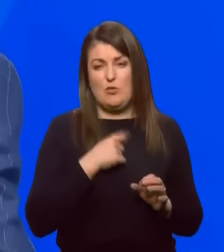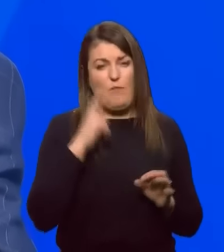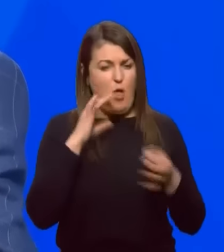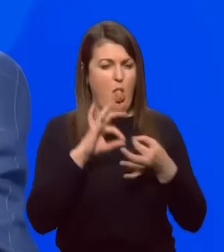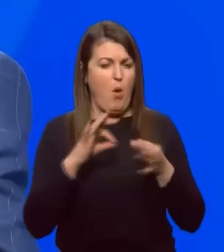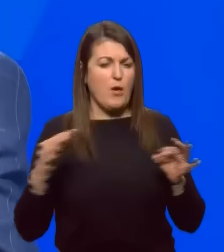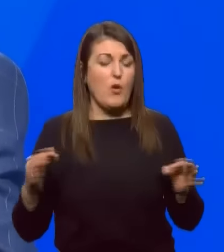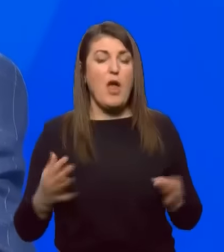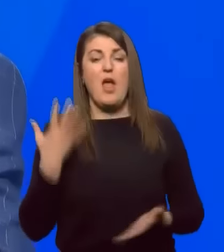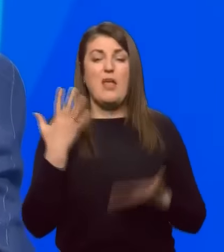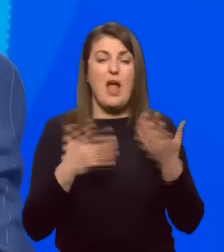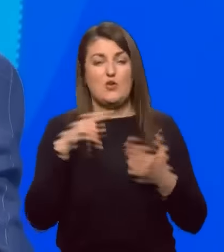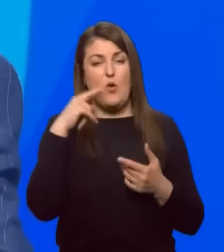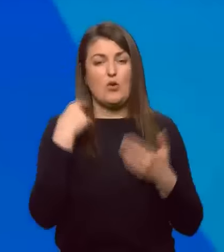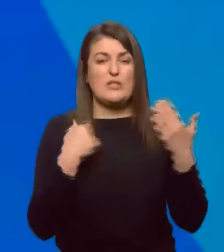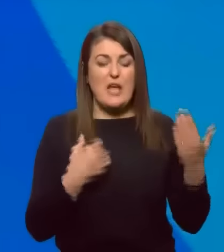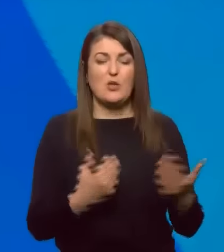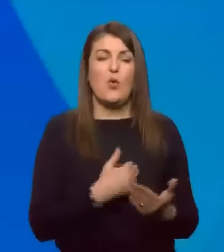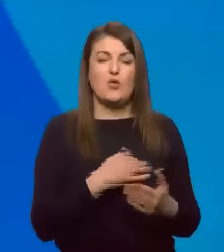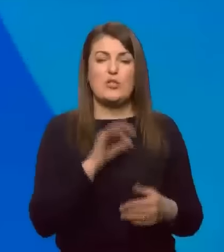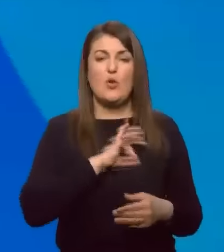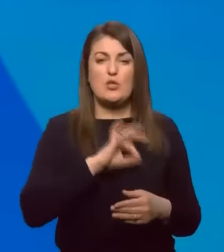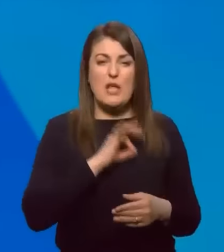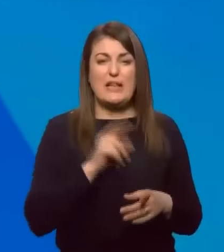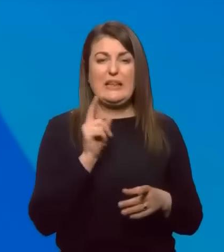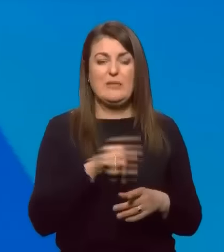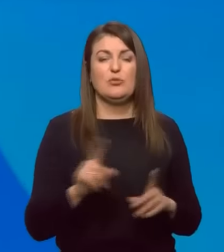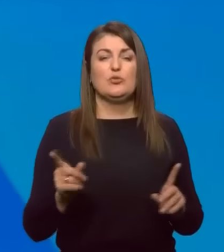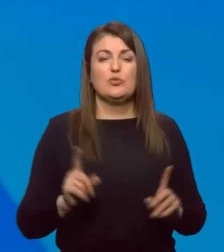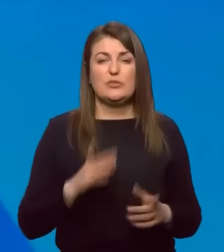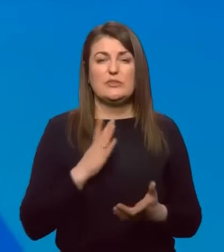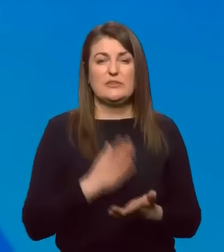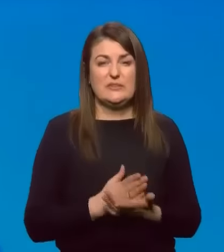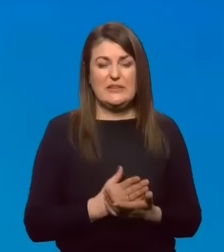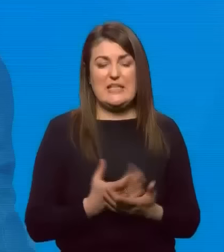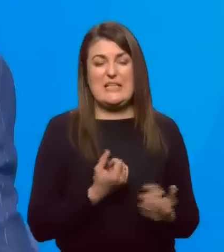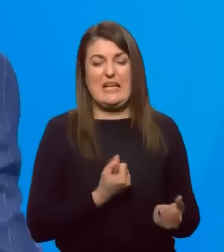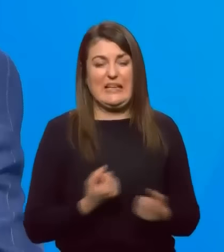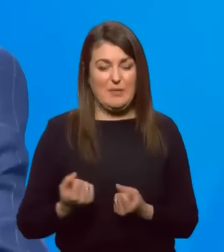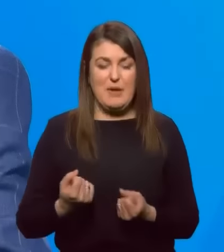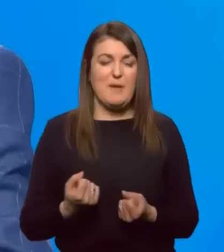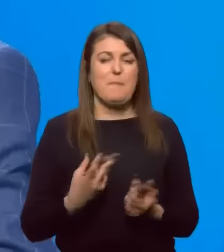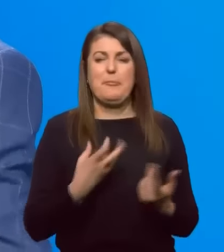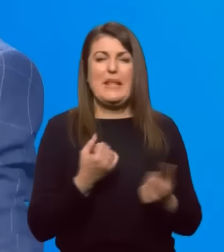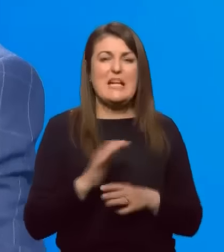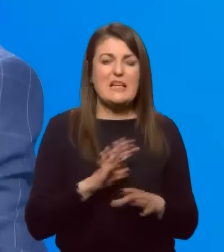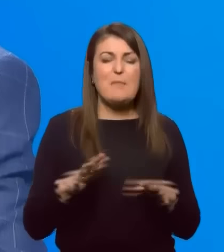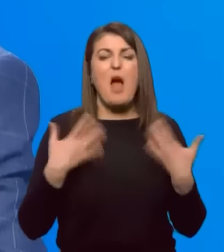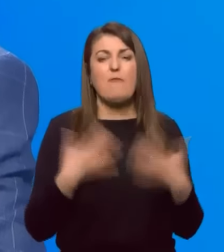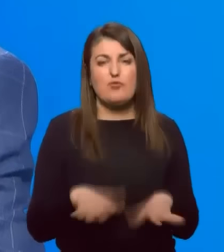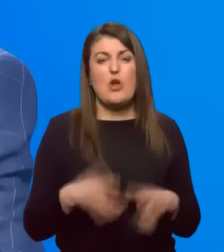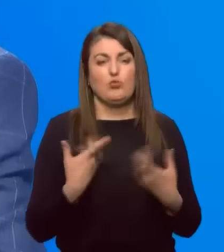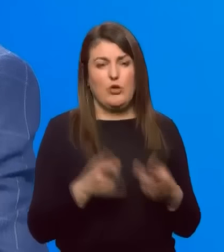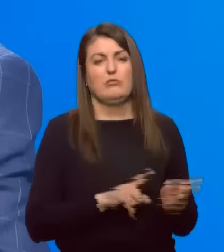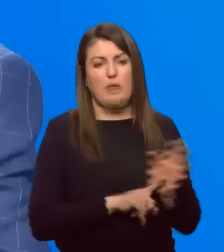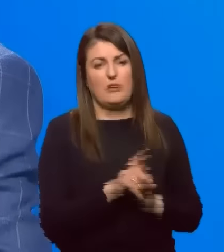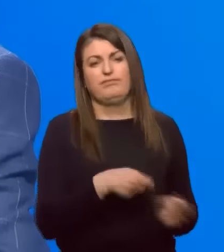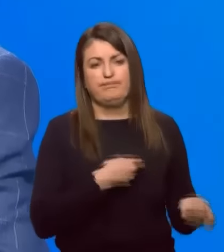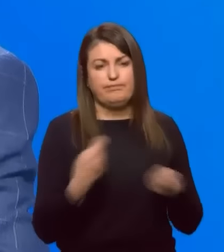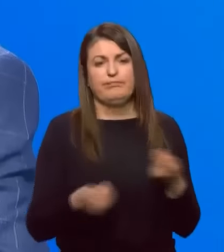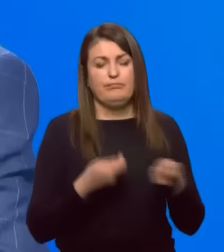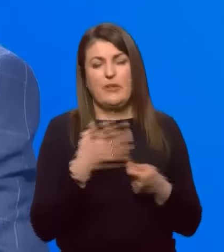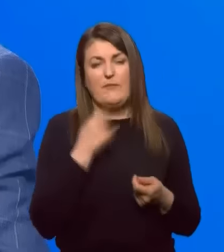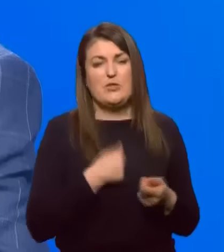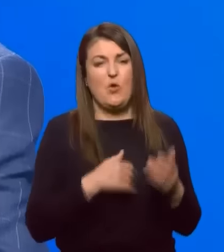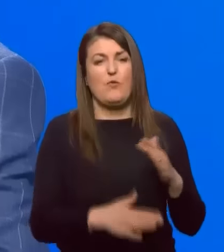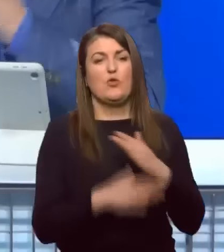логіку. Якщо росіяни хочуть скористатися тим, що є затримка. Окей, не затримка, а вже надходження